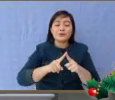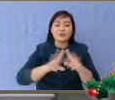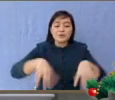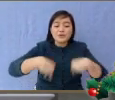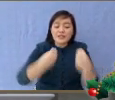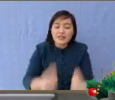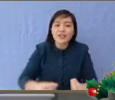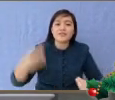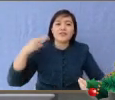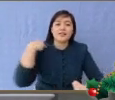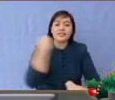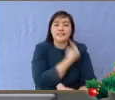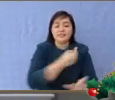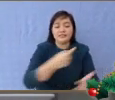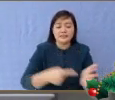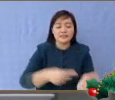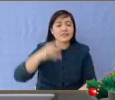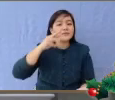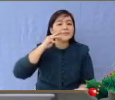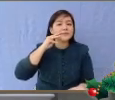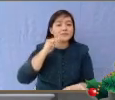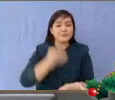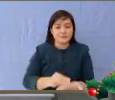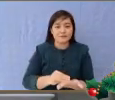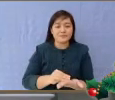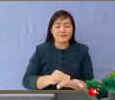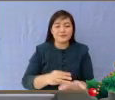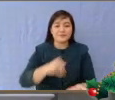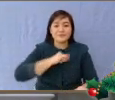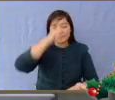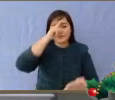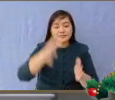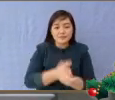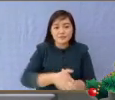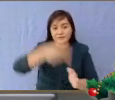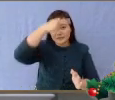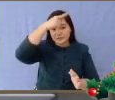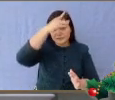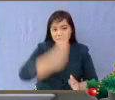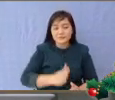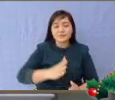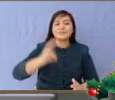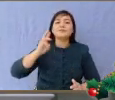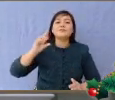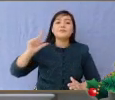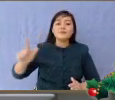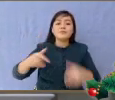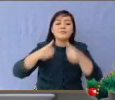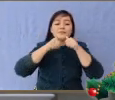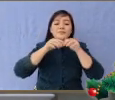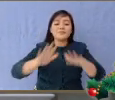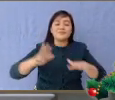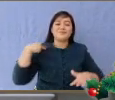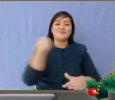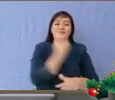kaya naniniwala po ako na tayo po ay pagpapalain ng Panginoon. If you just only listen, makinig po tayong